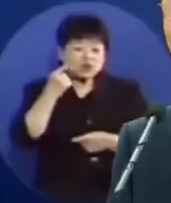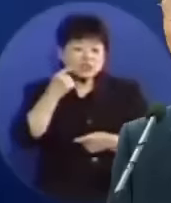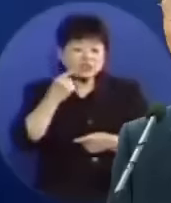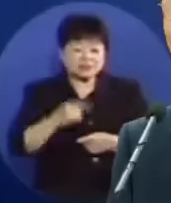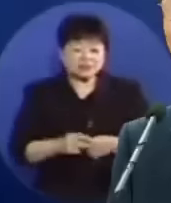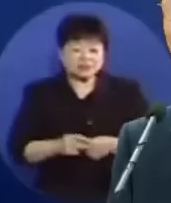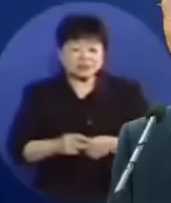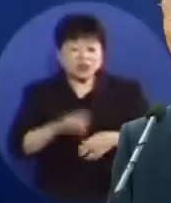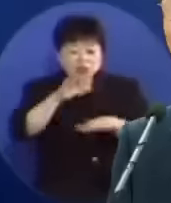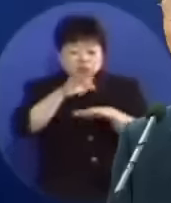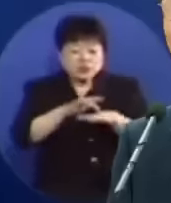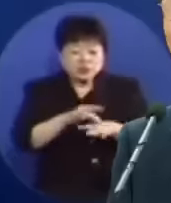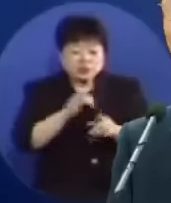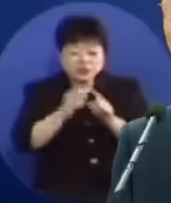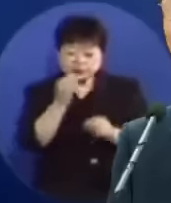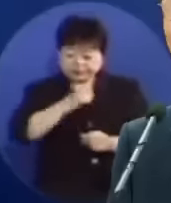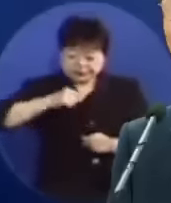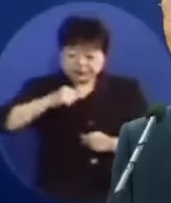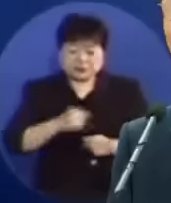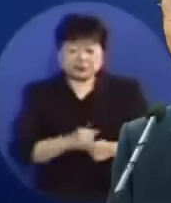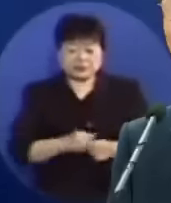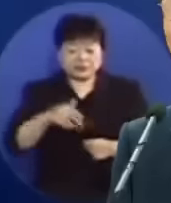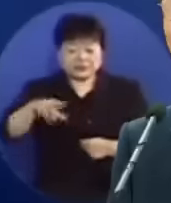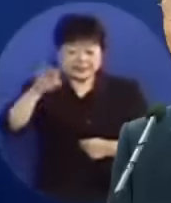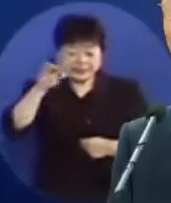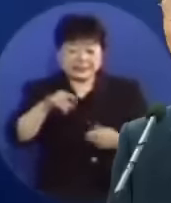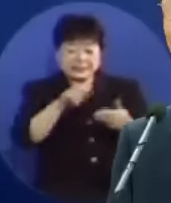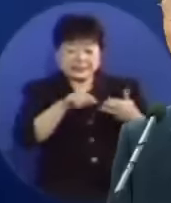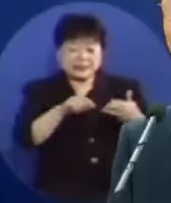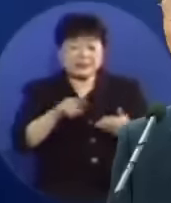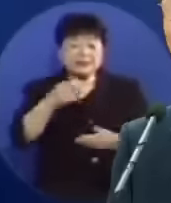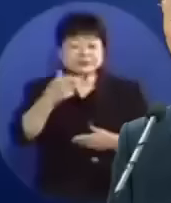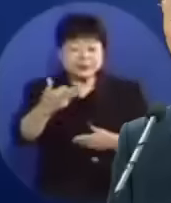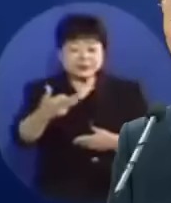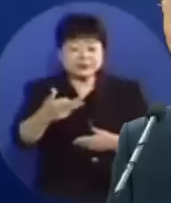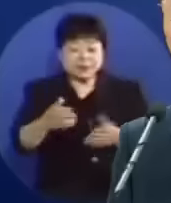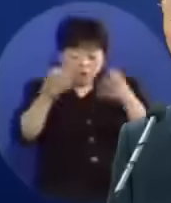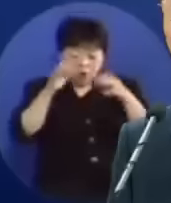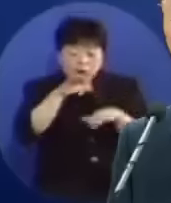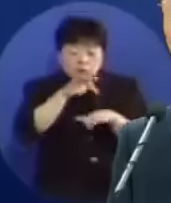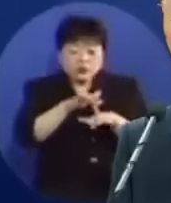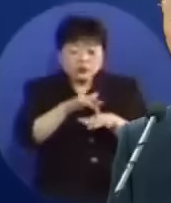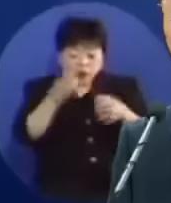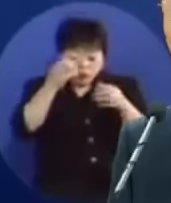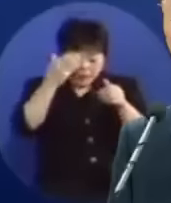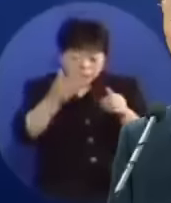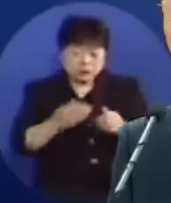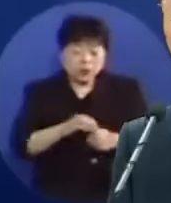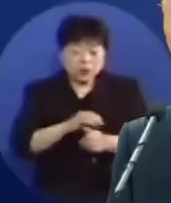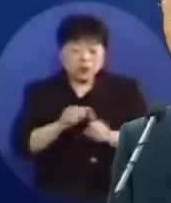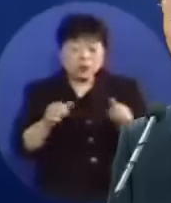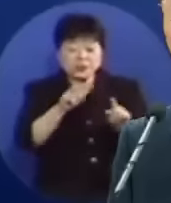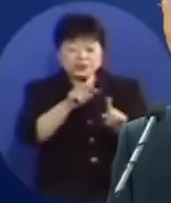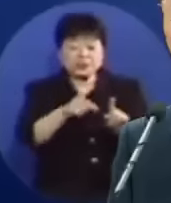말씀에 불순종하게 만듭니다. 창세기 3장 13절. 귀신은 고난을 가져옵니다. 욥기 1장 9절로 11절.